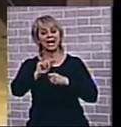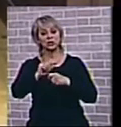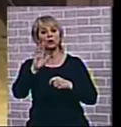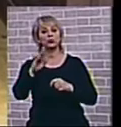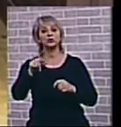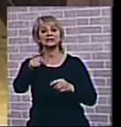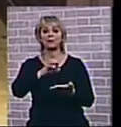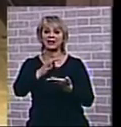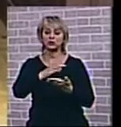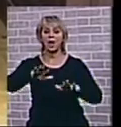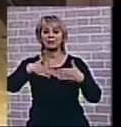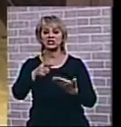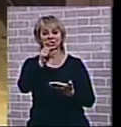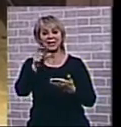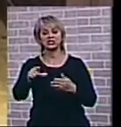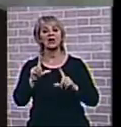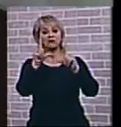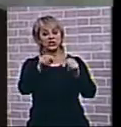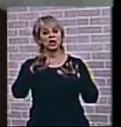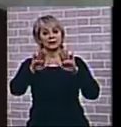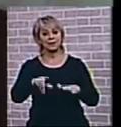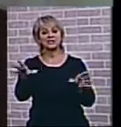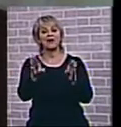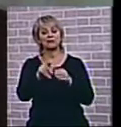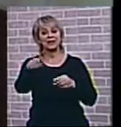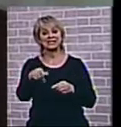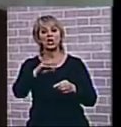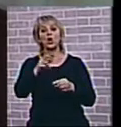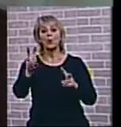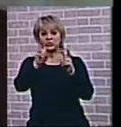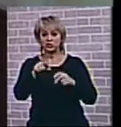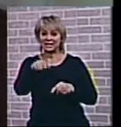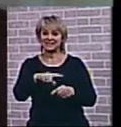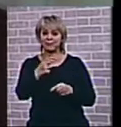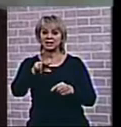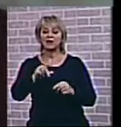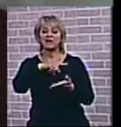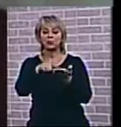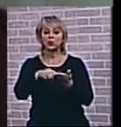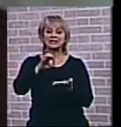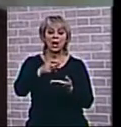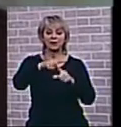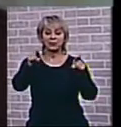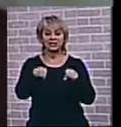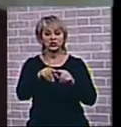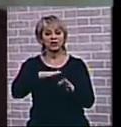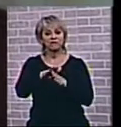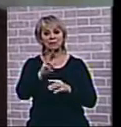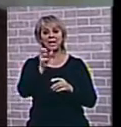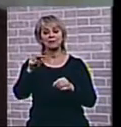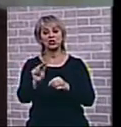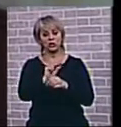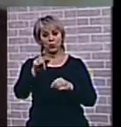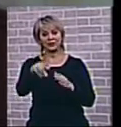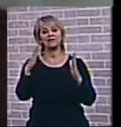будут мониторить обращения граждан и выезжать на места вместе с госжилинспекторами по вопросам аудита платежей и выполнения